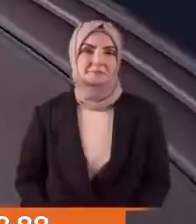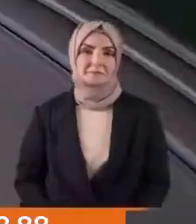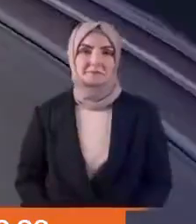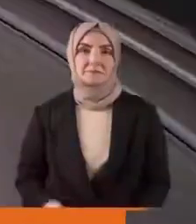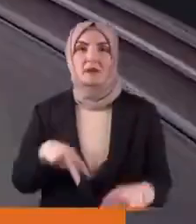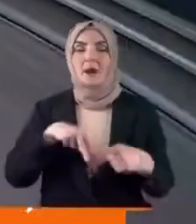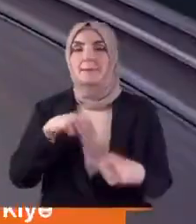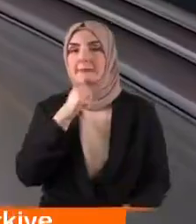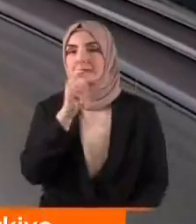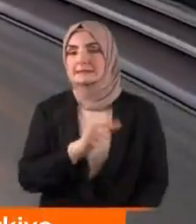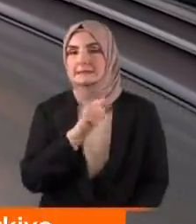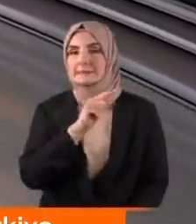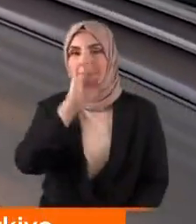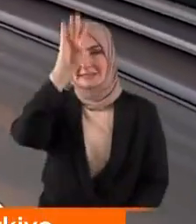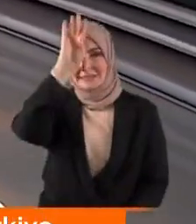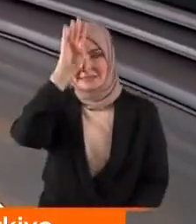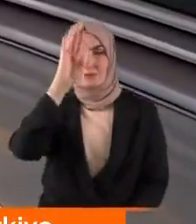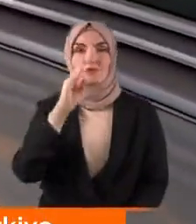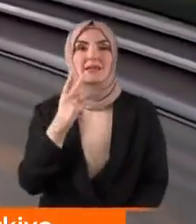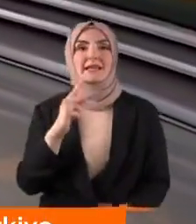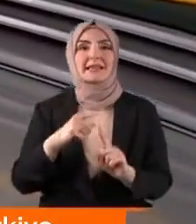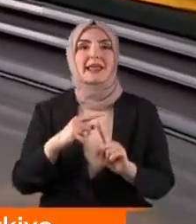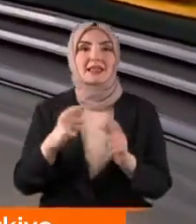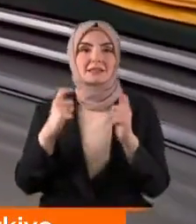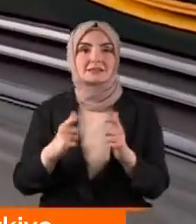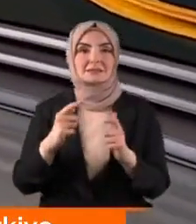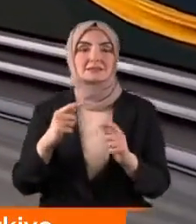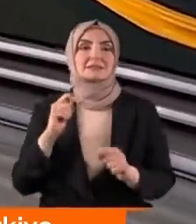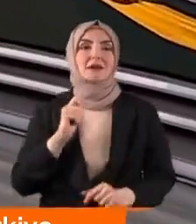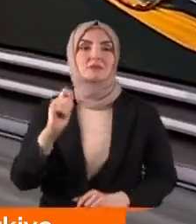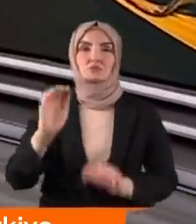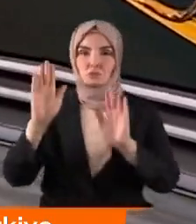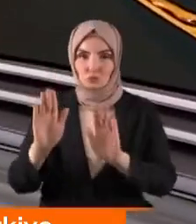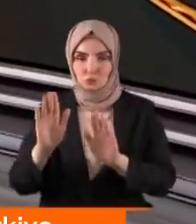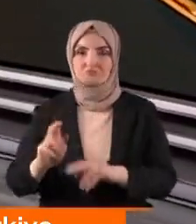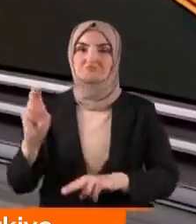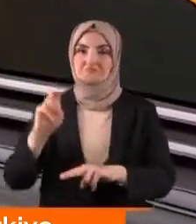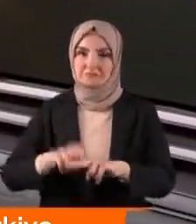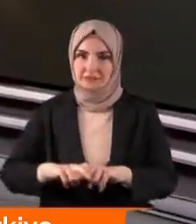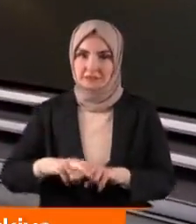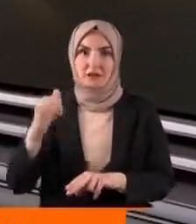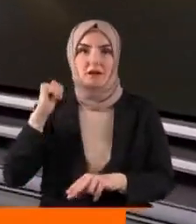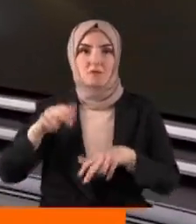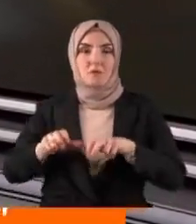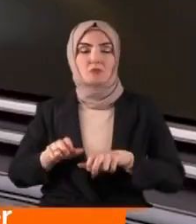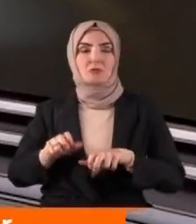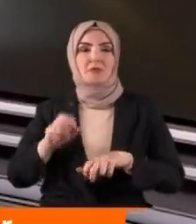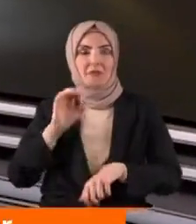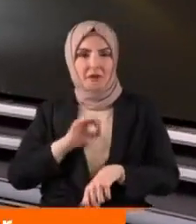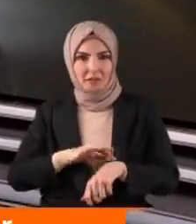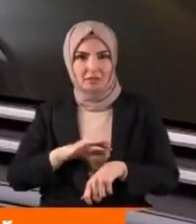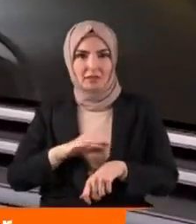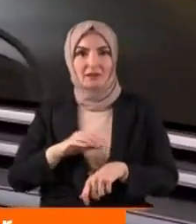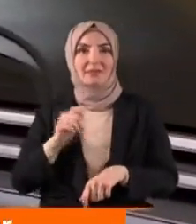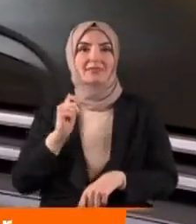Ahmet Durmaz İstanbul İki Tel liderinin durdurduğu taksiye bindi. Arka koltuğa oturur oturmaz da gözü taksimetreye takıldı.